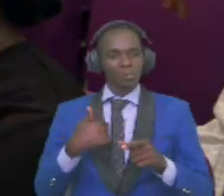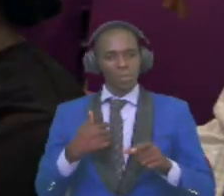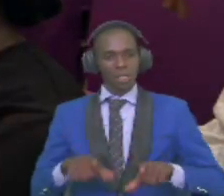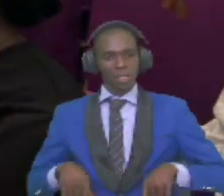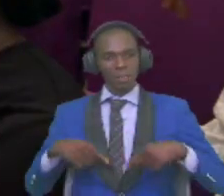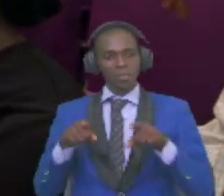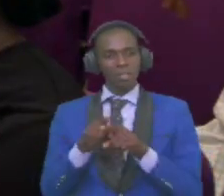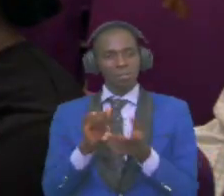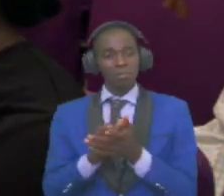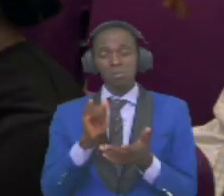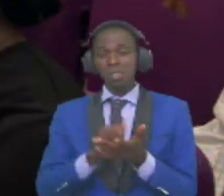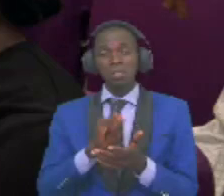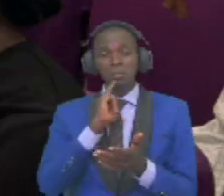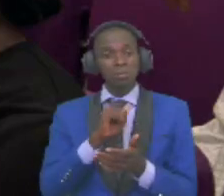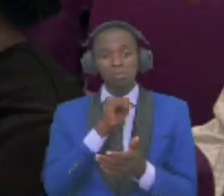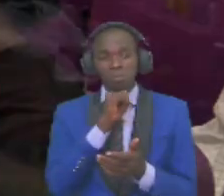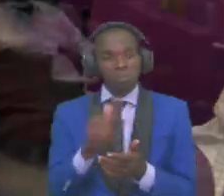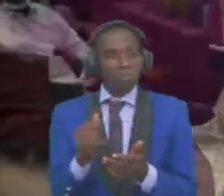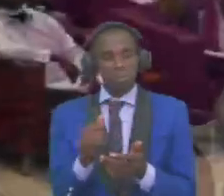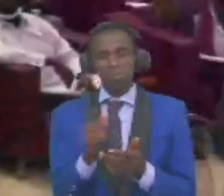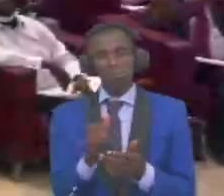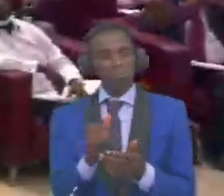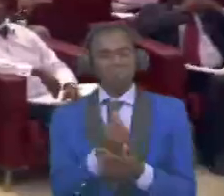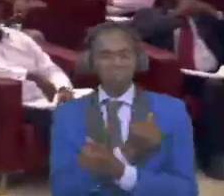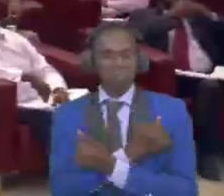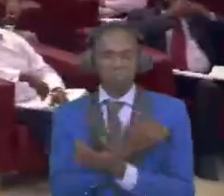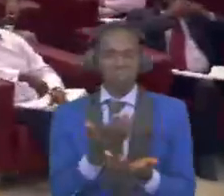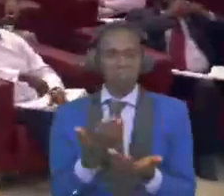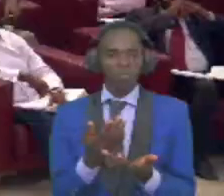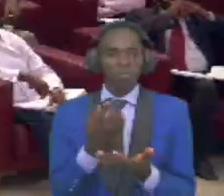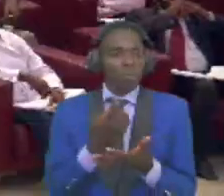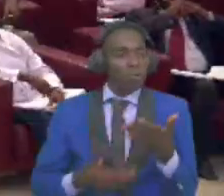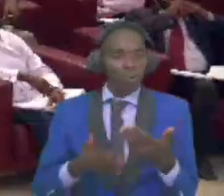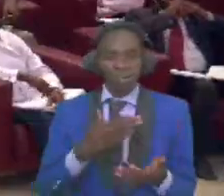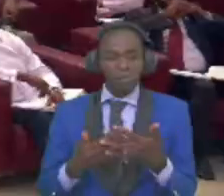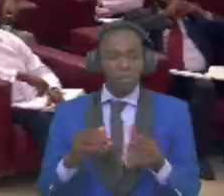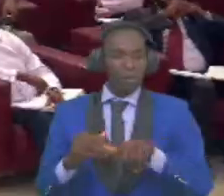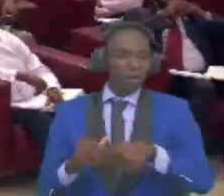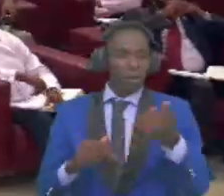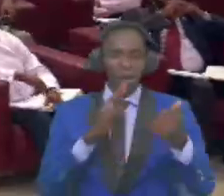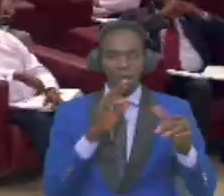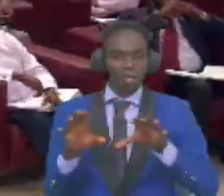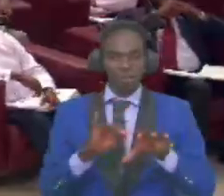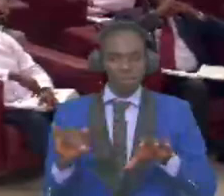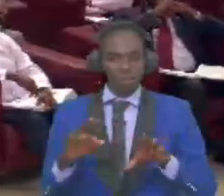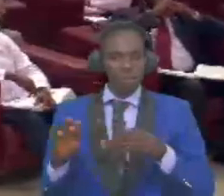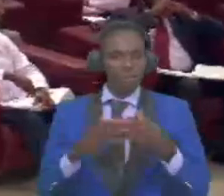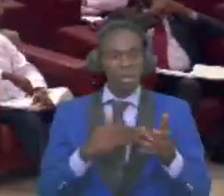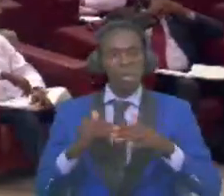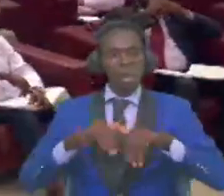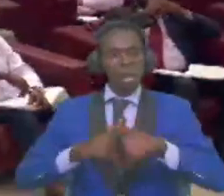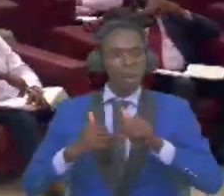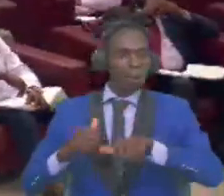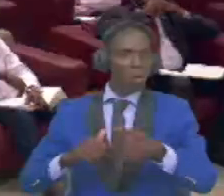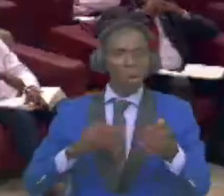j'agisse comme le ce n'est pas la charité la vérité n'est pas un vieux que c'est ce que les gens font et peu importe la